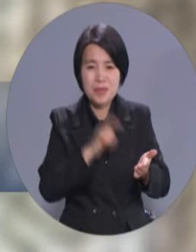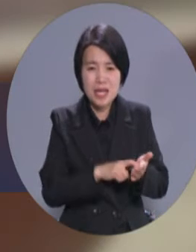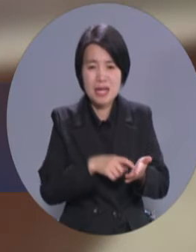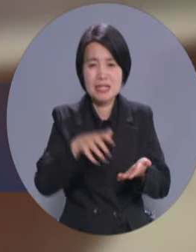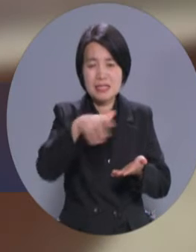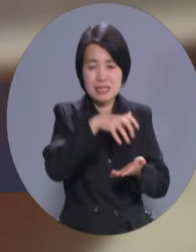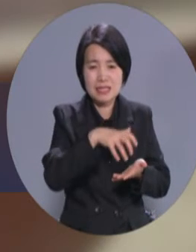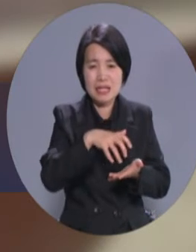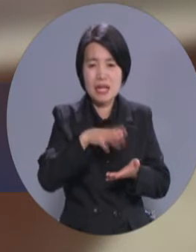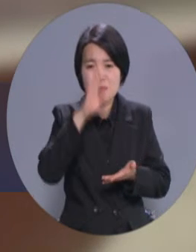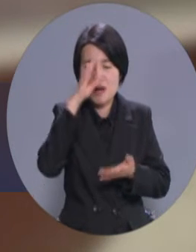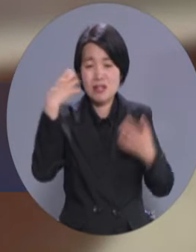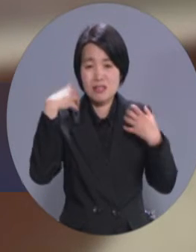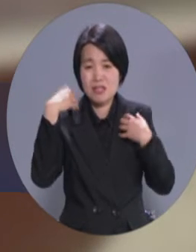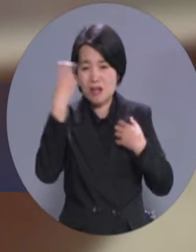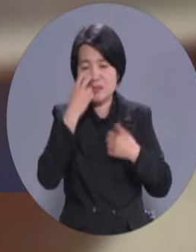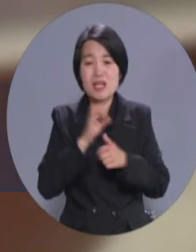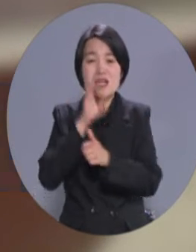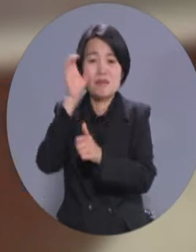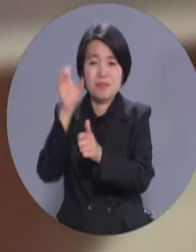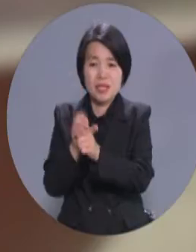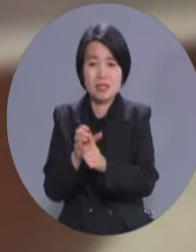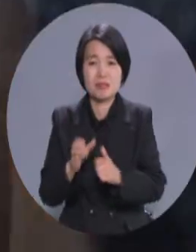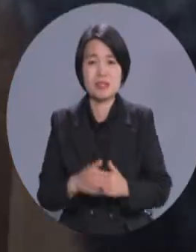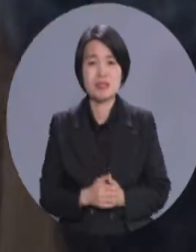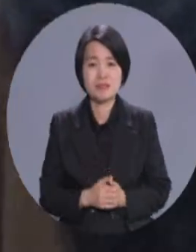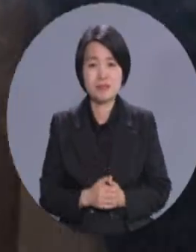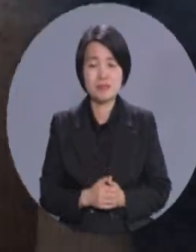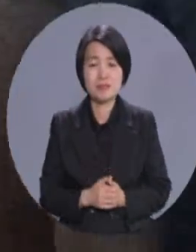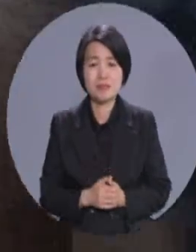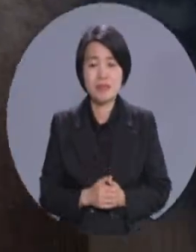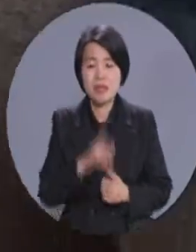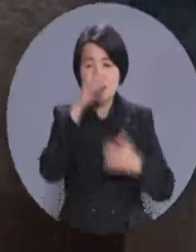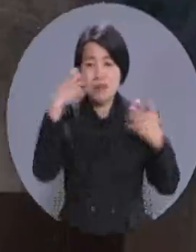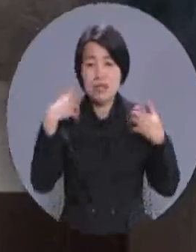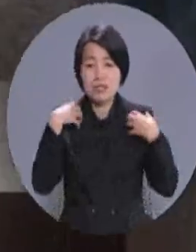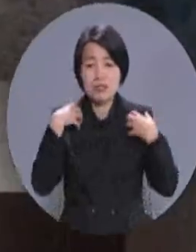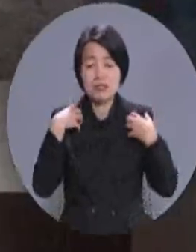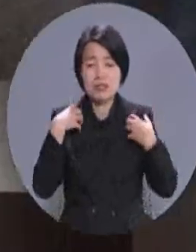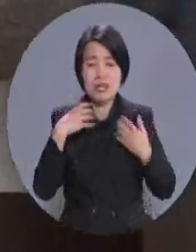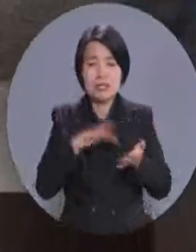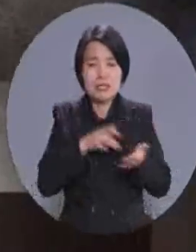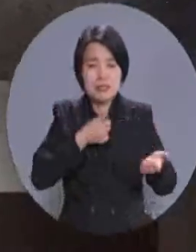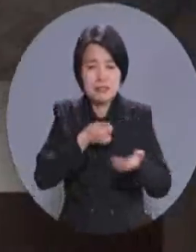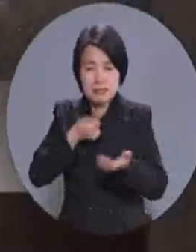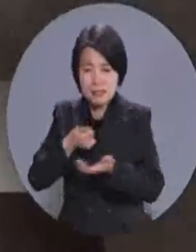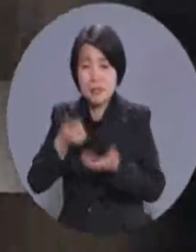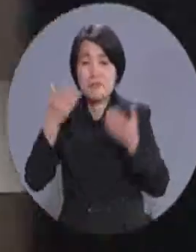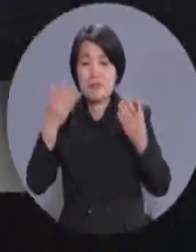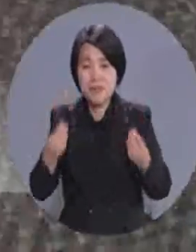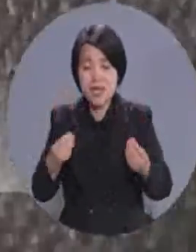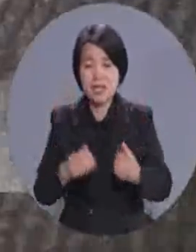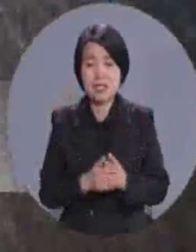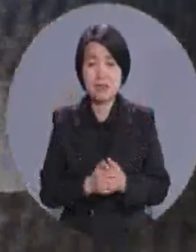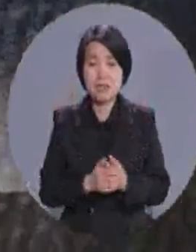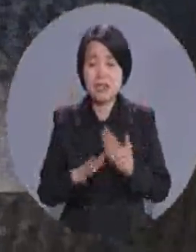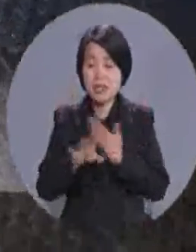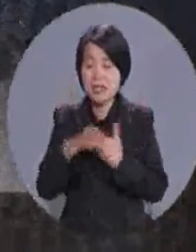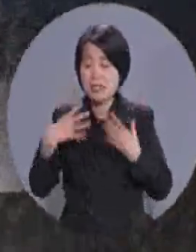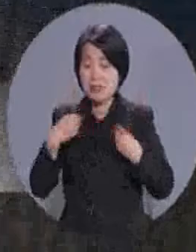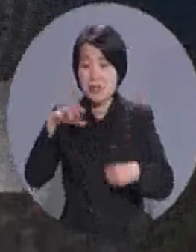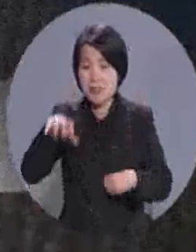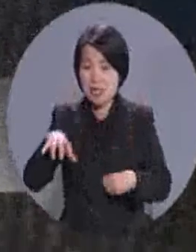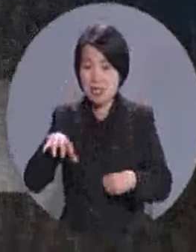수거해서 질병청에 검사 의뢰 분석하였습니다. 방역 당국은 스팀 살균 등 방역 조치를 마쳤으며 다른